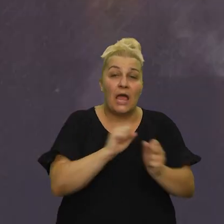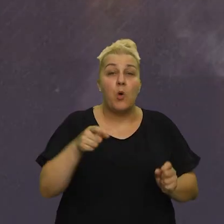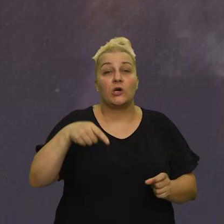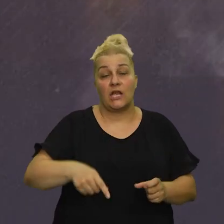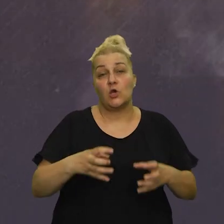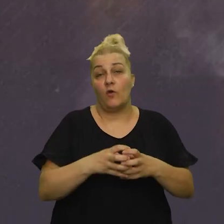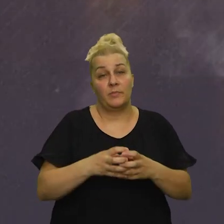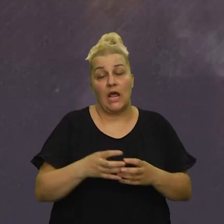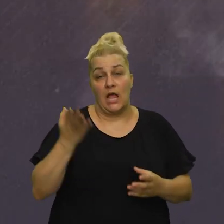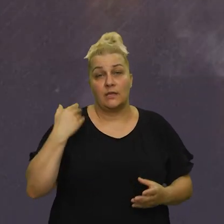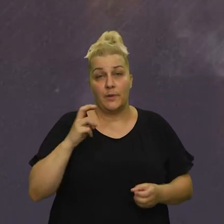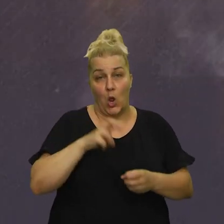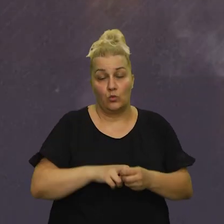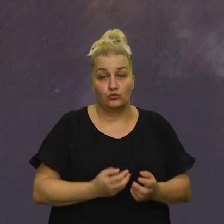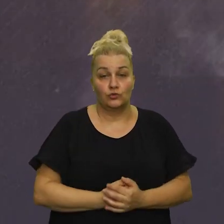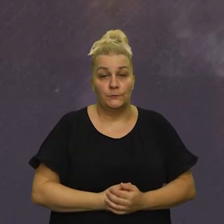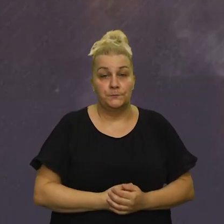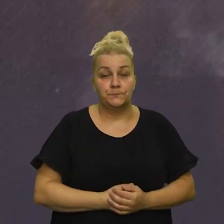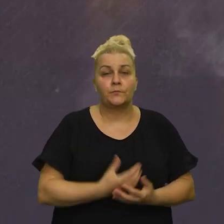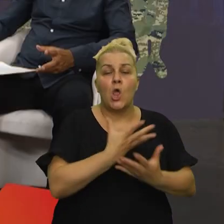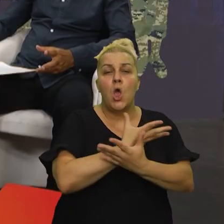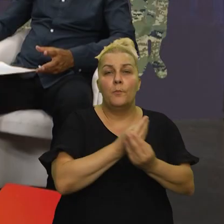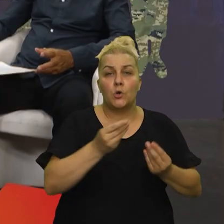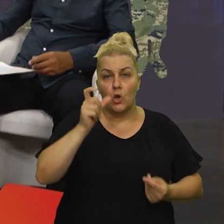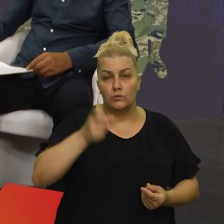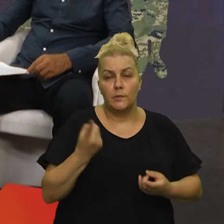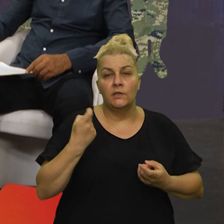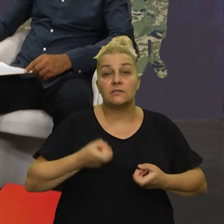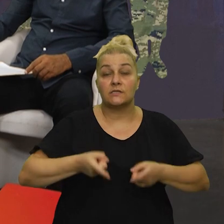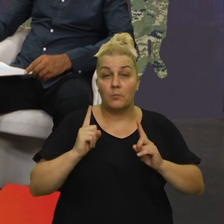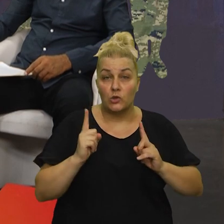brigadi zastupljena. Mnogi su Imoćani,